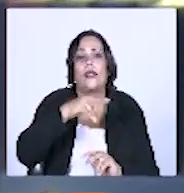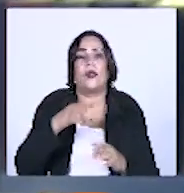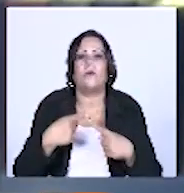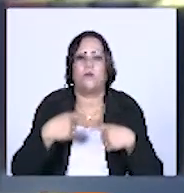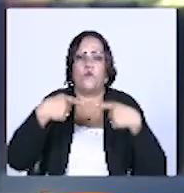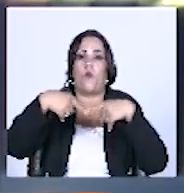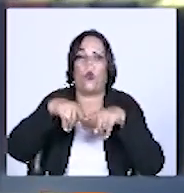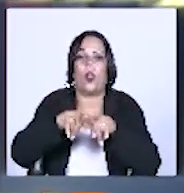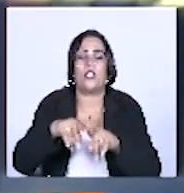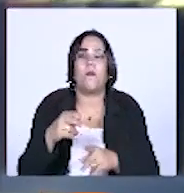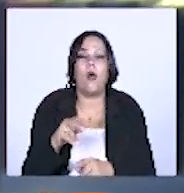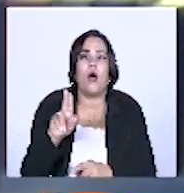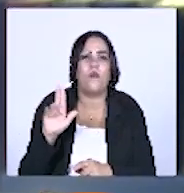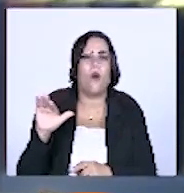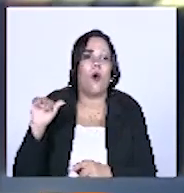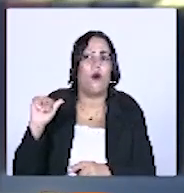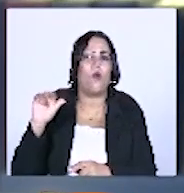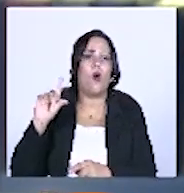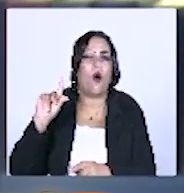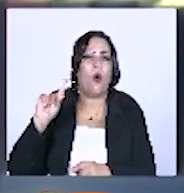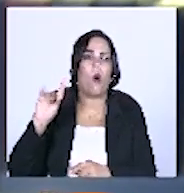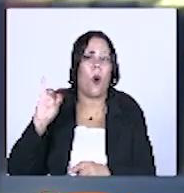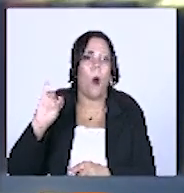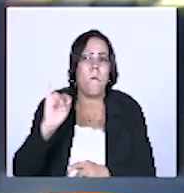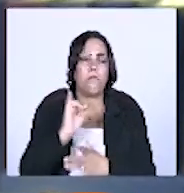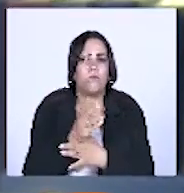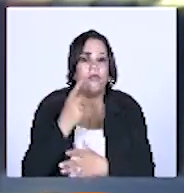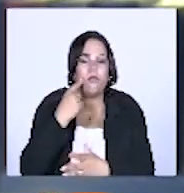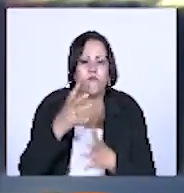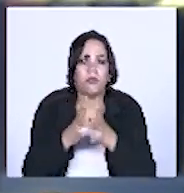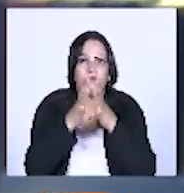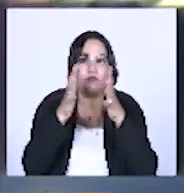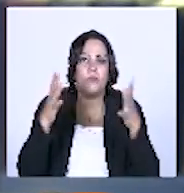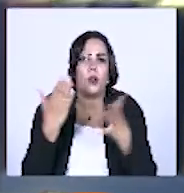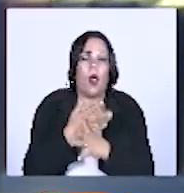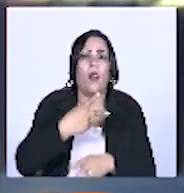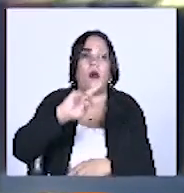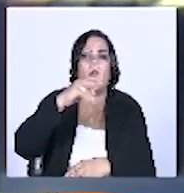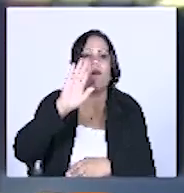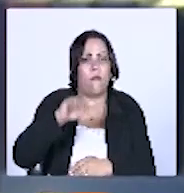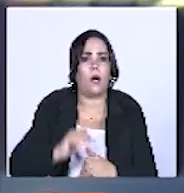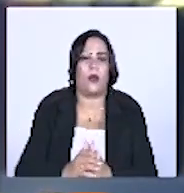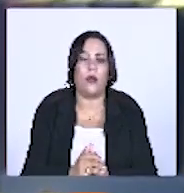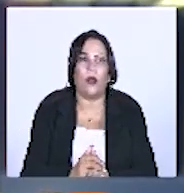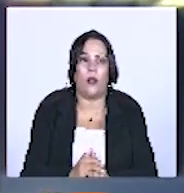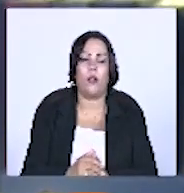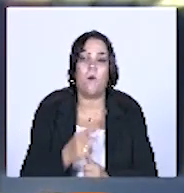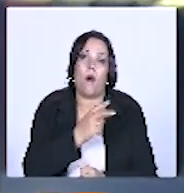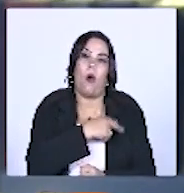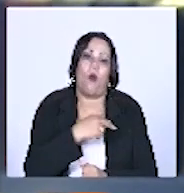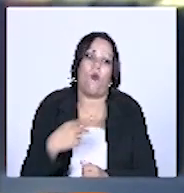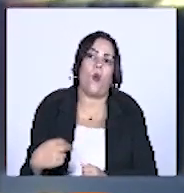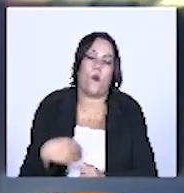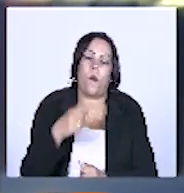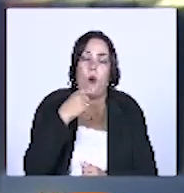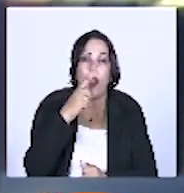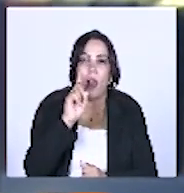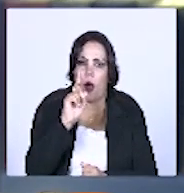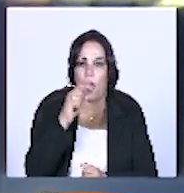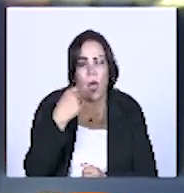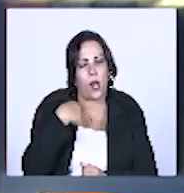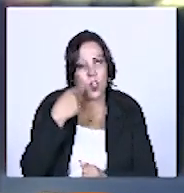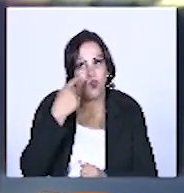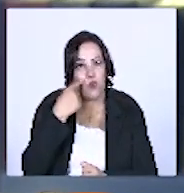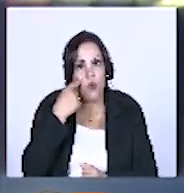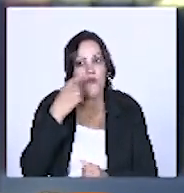يعني ايه كلمه تضخم تضخم يعني ارتفاع اسعار السلع فطبعا الحكومه بتقول لك لا يعني انا هراجع القيمه